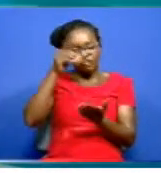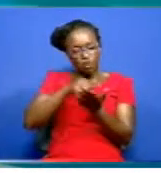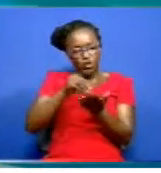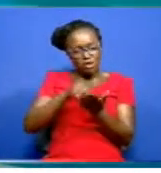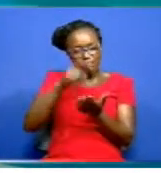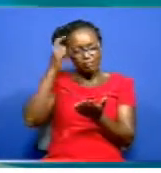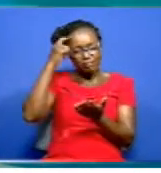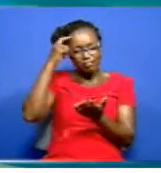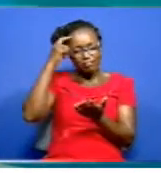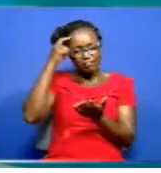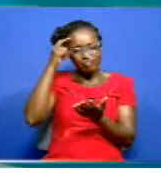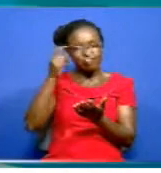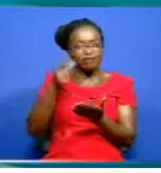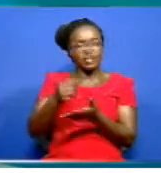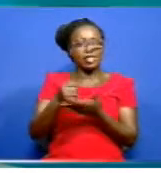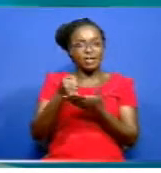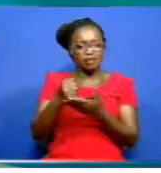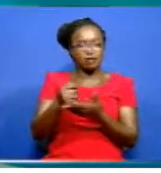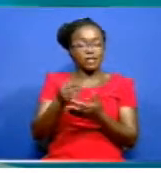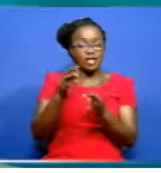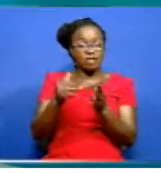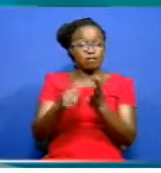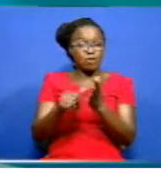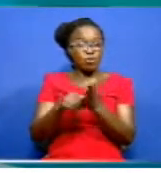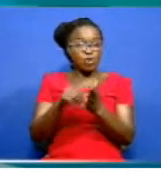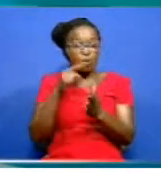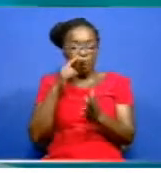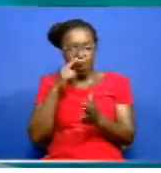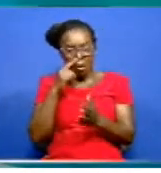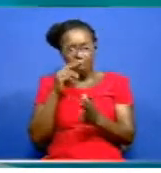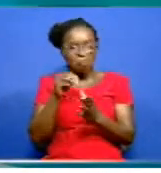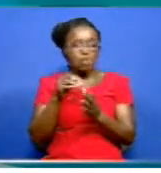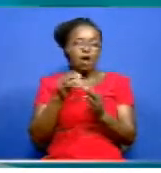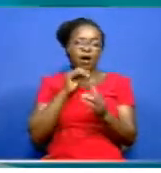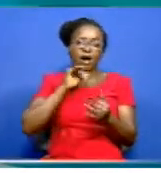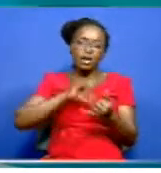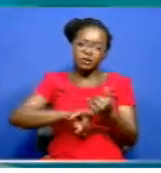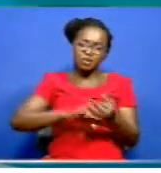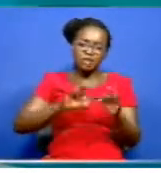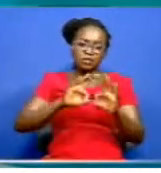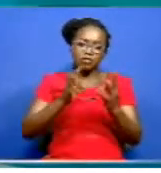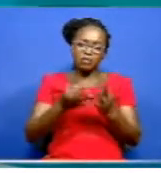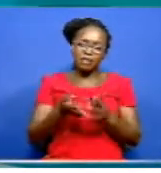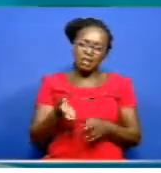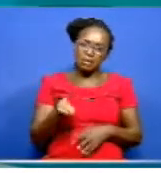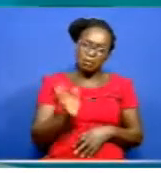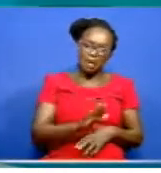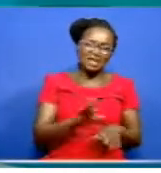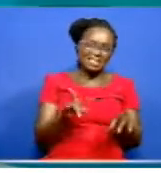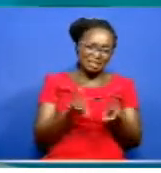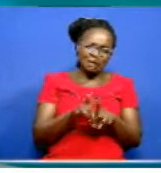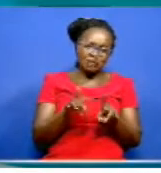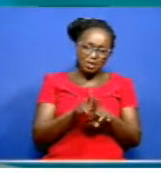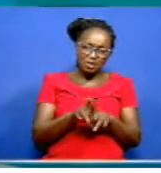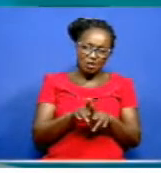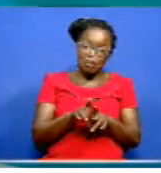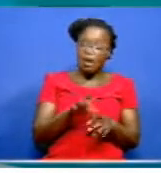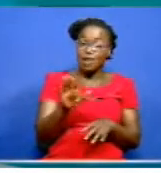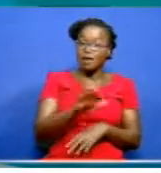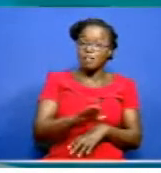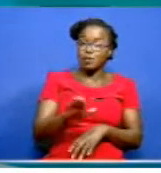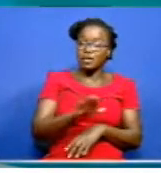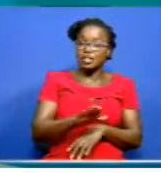kila siku. Kama shida iko nyumbani, ama shida ni mume, ama shida ni familia, unarudi pale pale. Na unaona kama